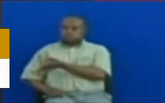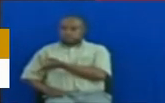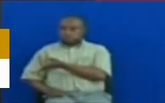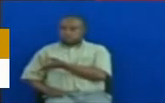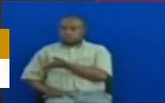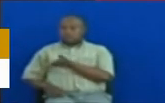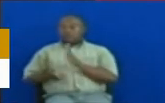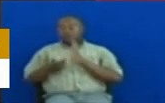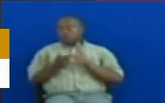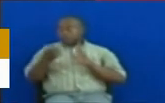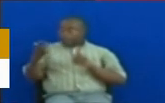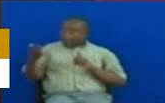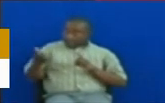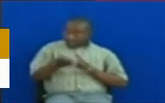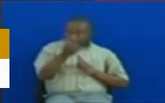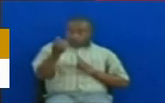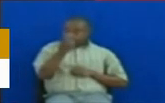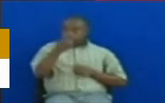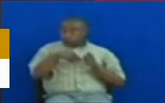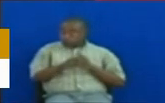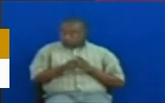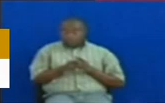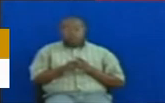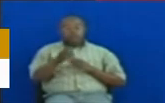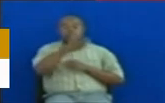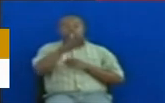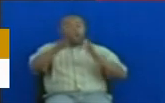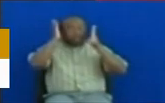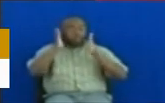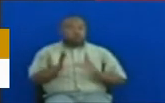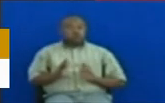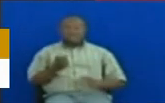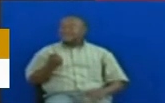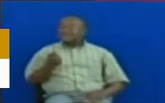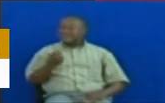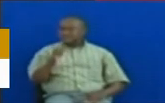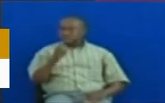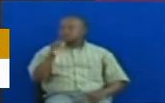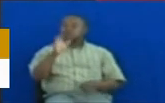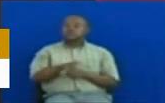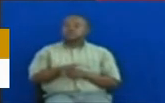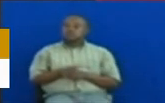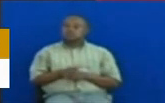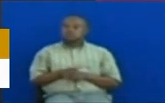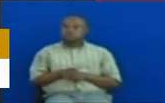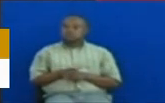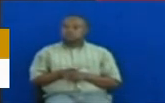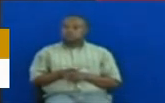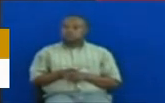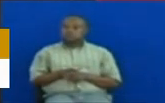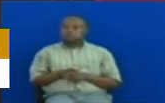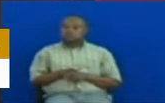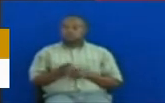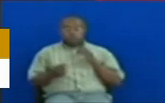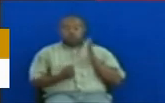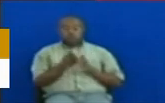pekee tunayoyapata kutoka deep sea fishing kwa sasa hivi na ambayo ni trilioni za shilingi, mheshimiwa waziri utakonfirm, ni kutoka